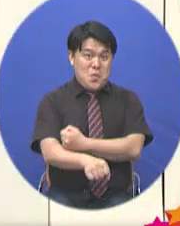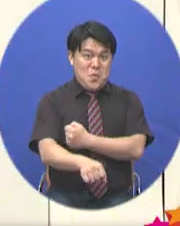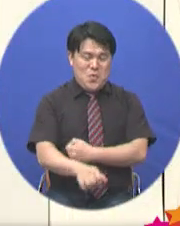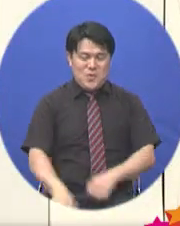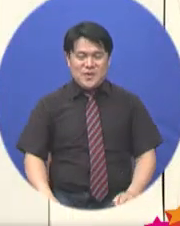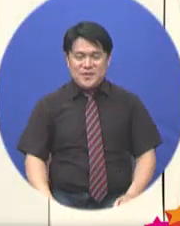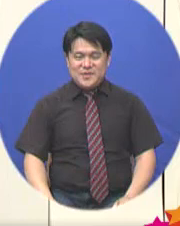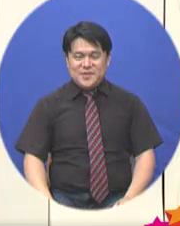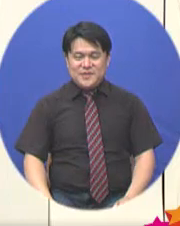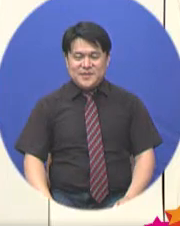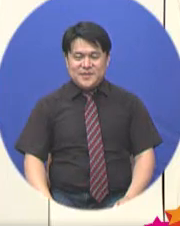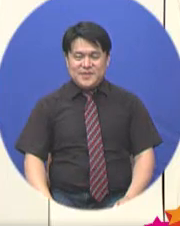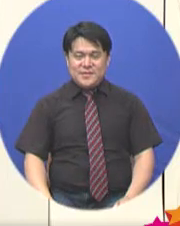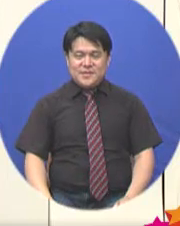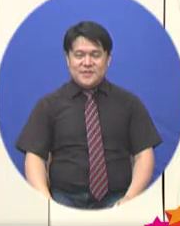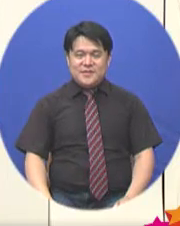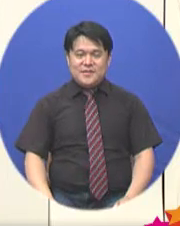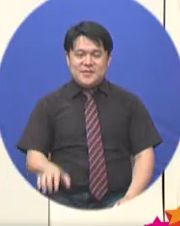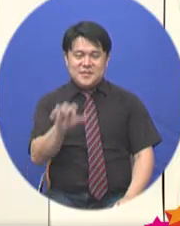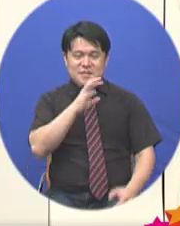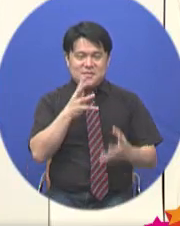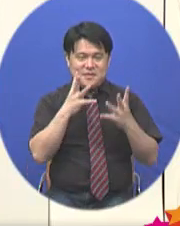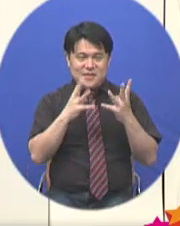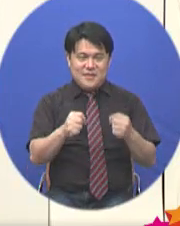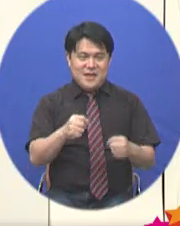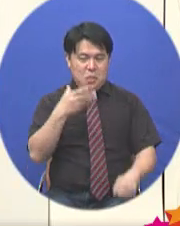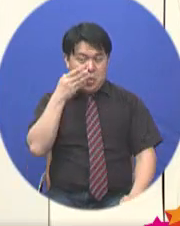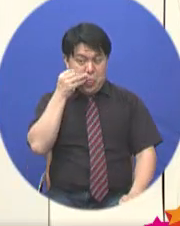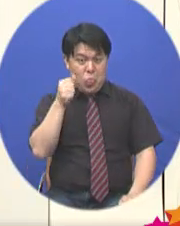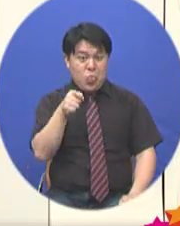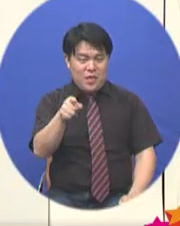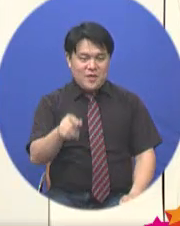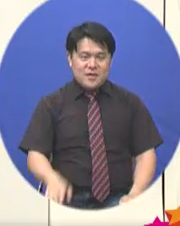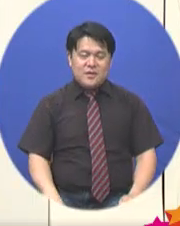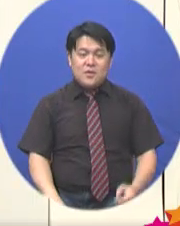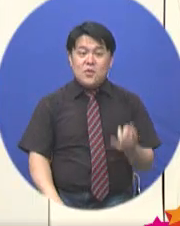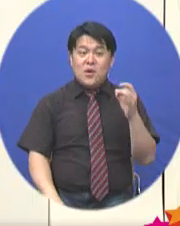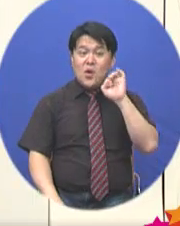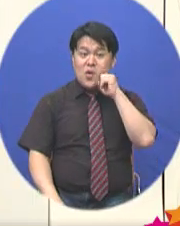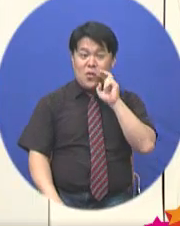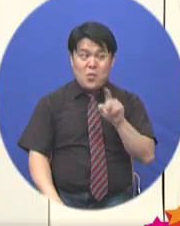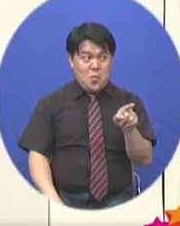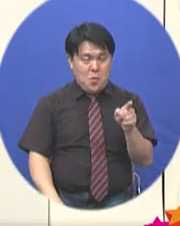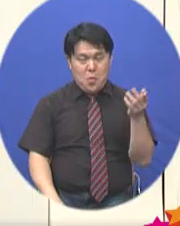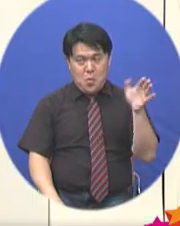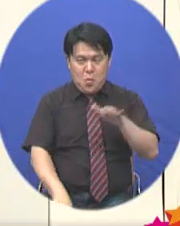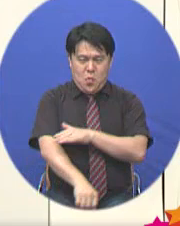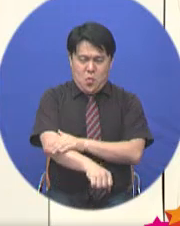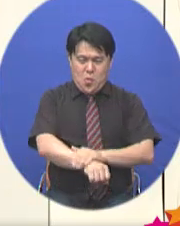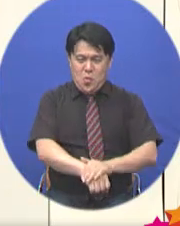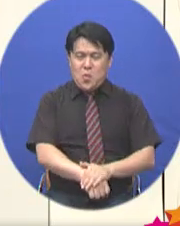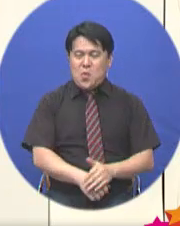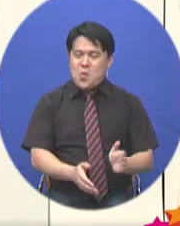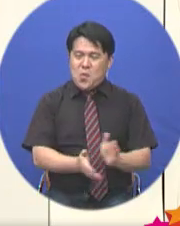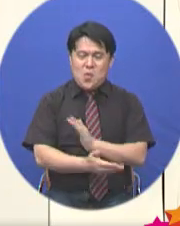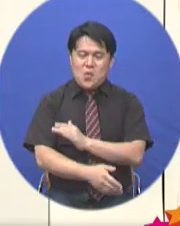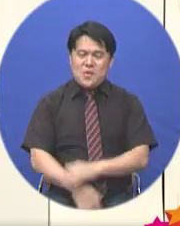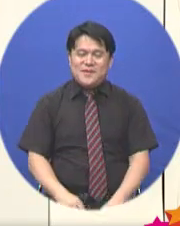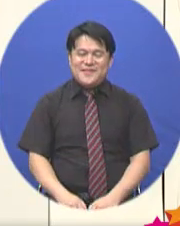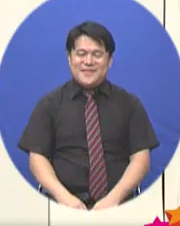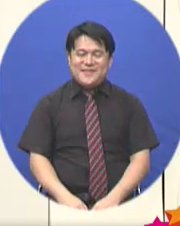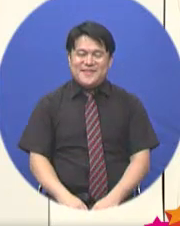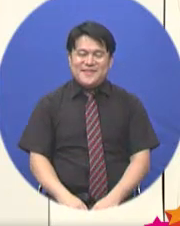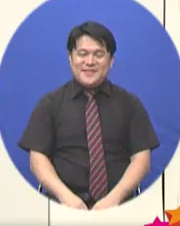수고하셨습니다. 와. 네, 이제 많이 노래를 터득했네요. 그러니까 이 어려운 노래를 네. 어쩜 이렇게 템포를. 네.